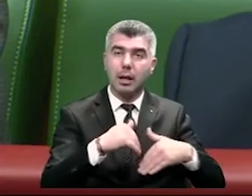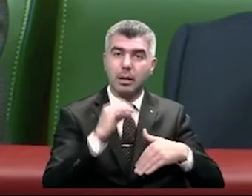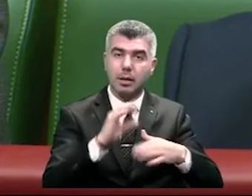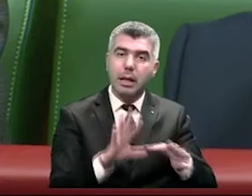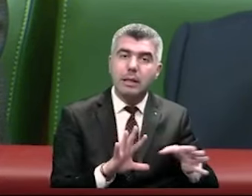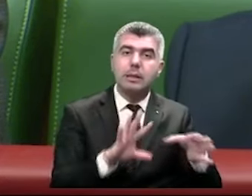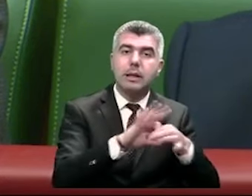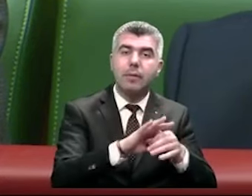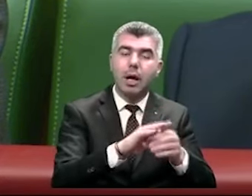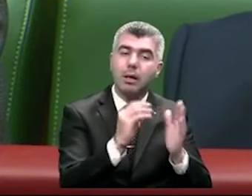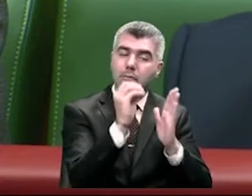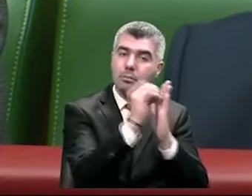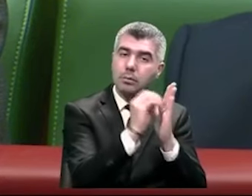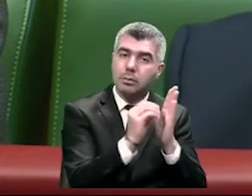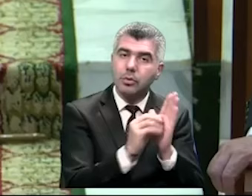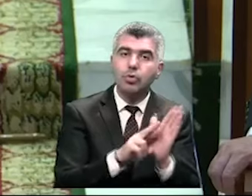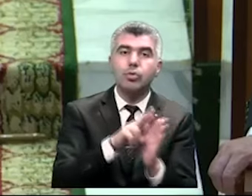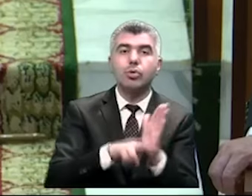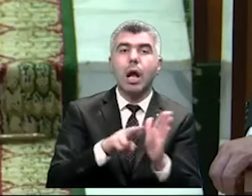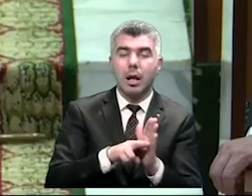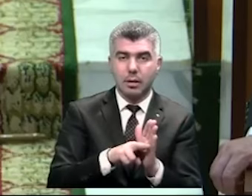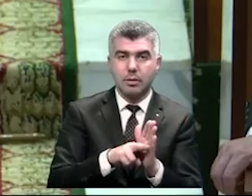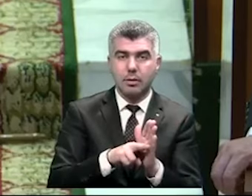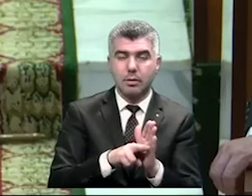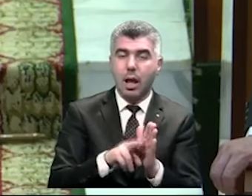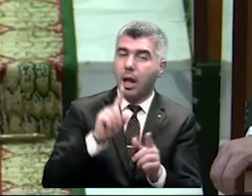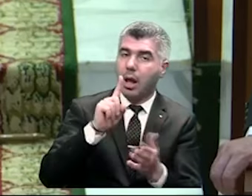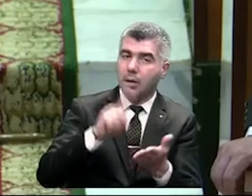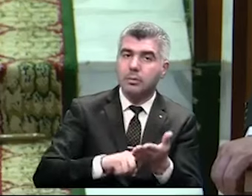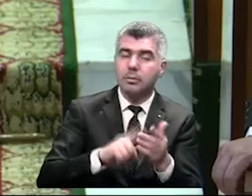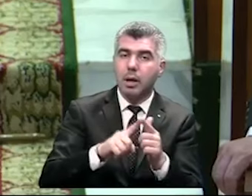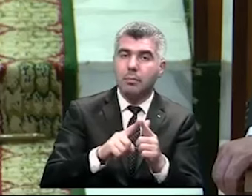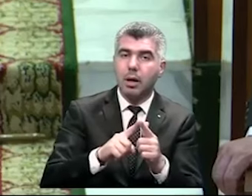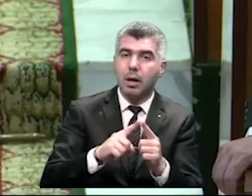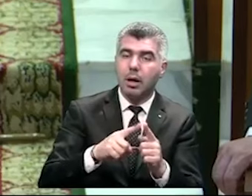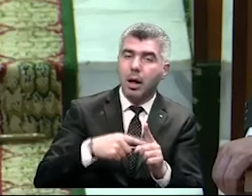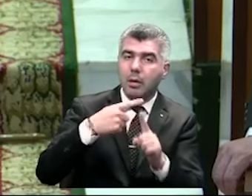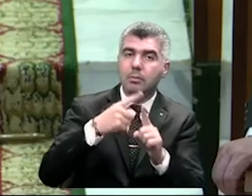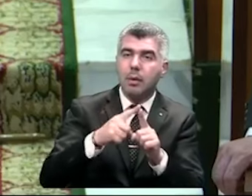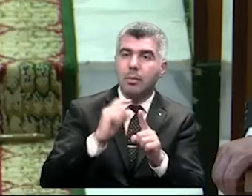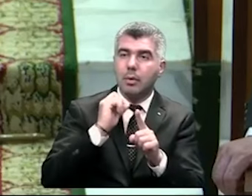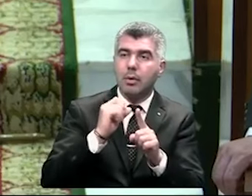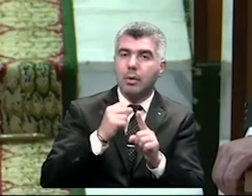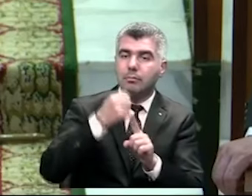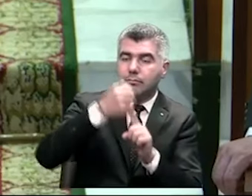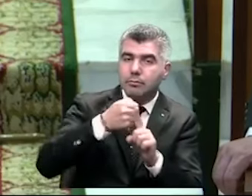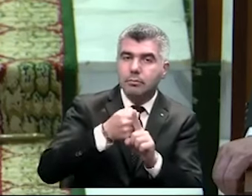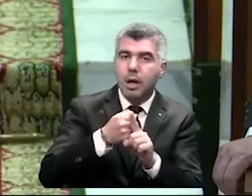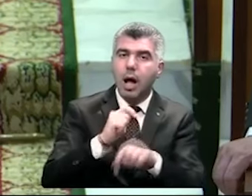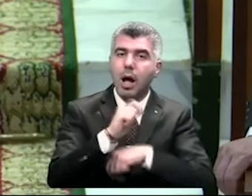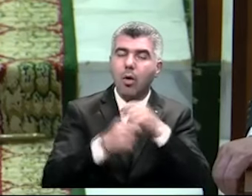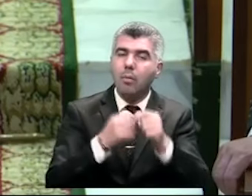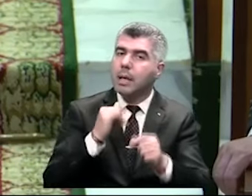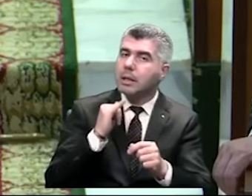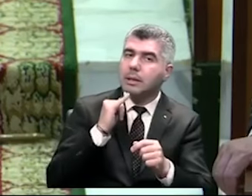الجهات باش يمكننا نضمن كذلك ان هذا المجهود الكبير اللي تدير الدوله منفك العزله لعالم القروي انه تكون واحد الاستمراريه